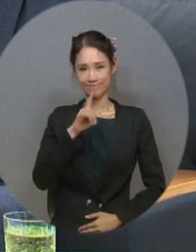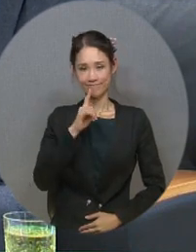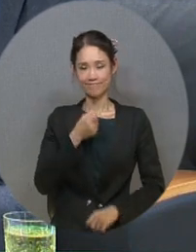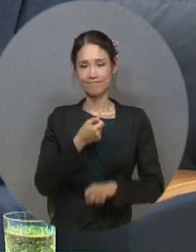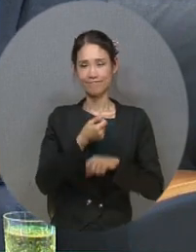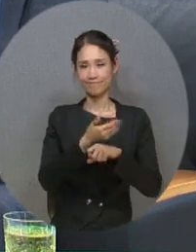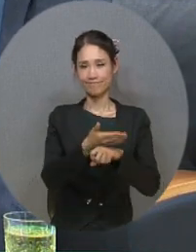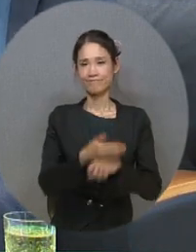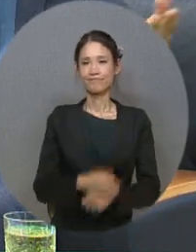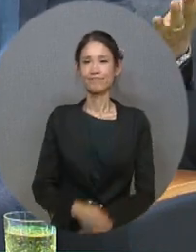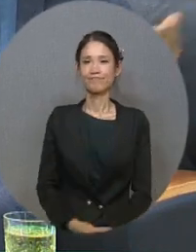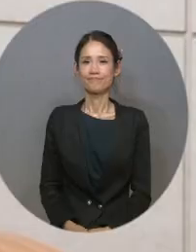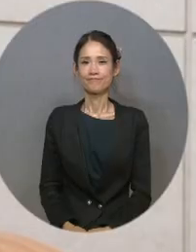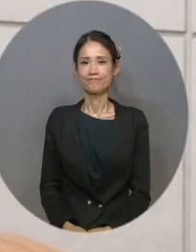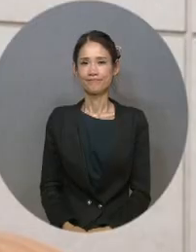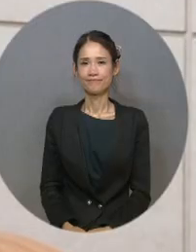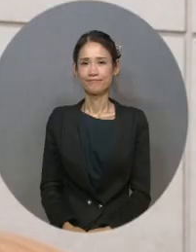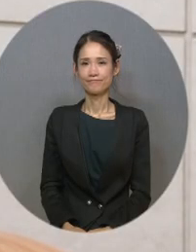전하실 말씀 부탁드립니다.